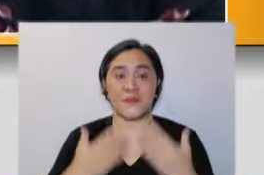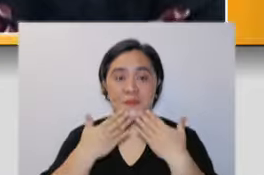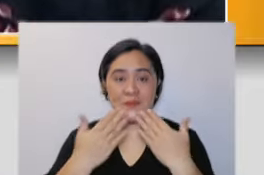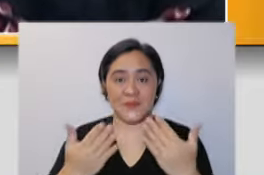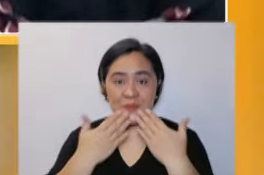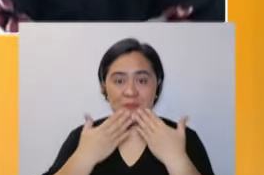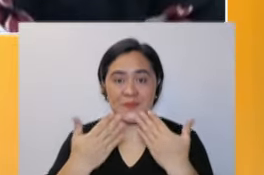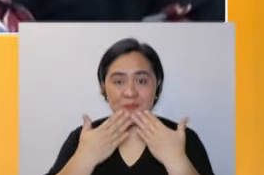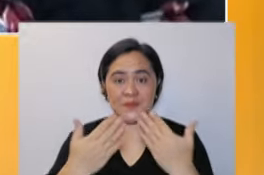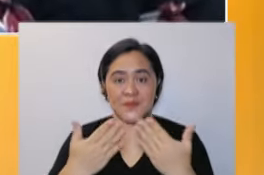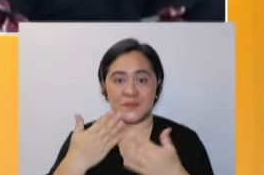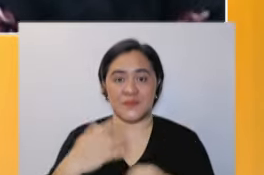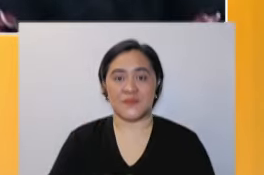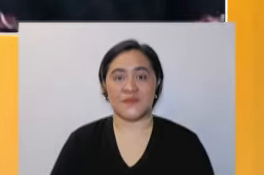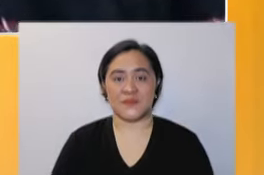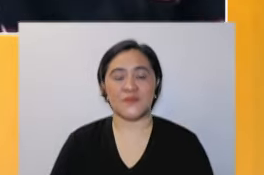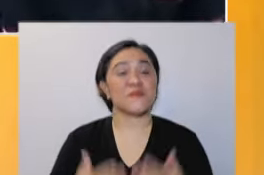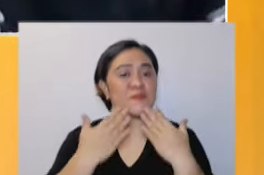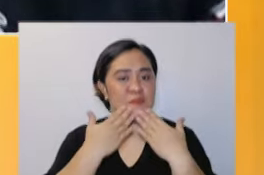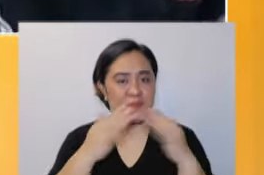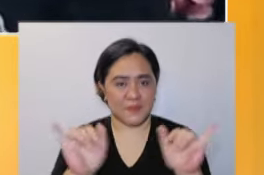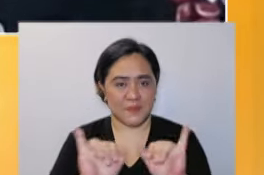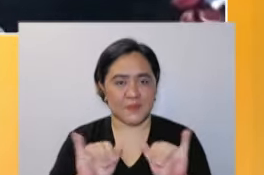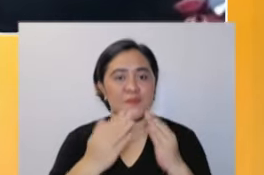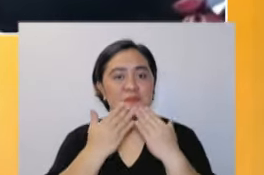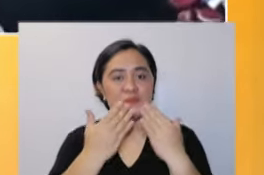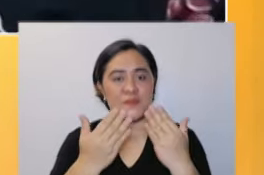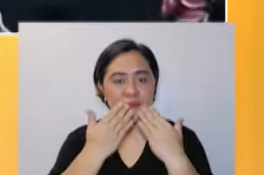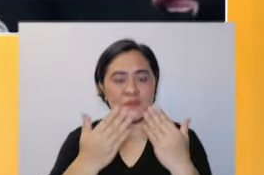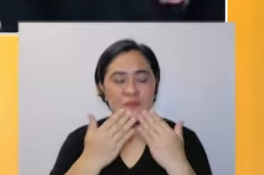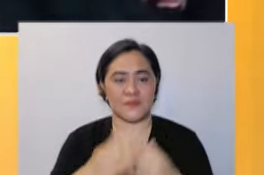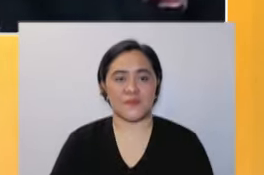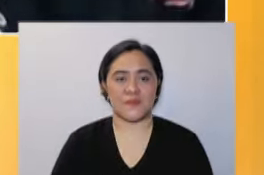or Thank you Thank atam